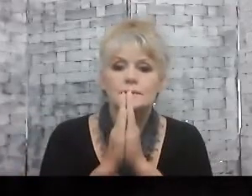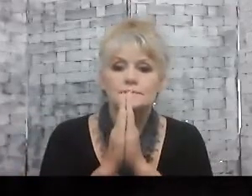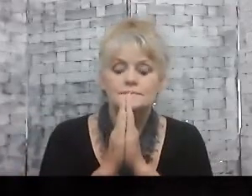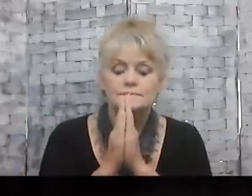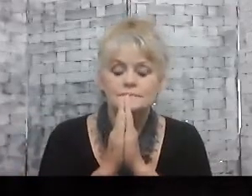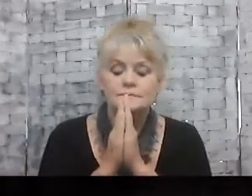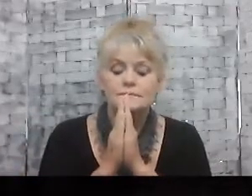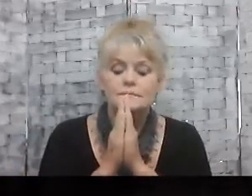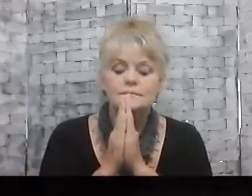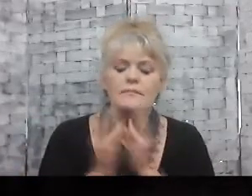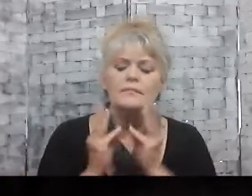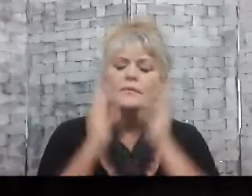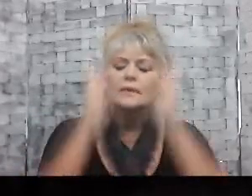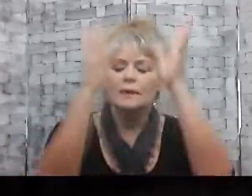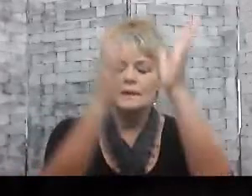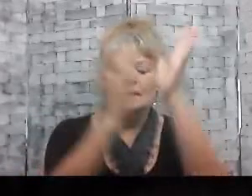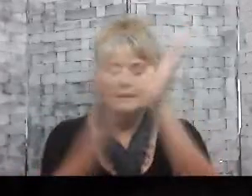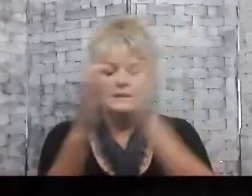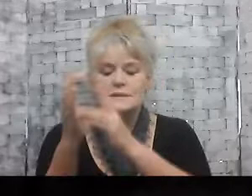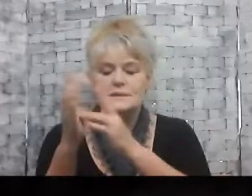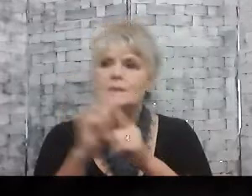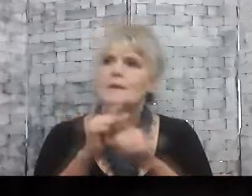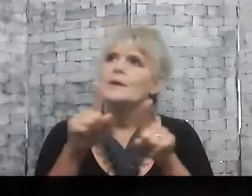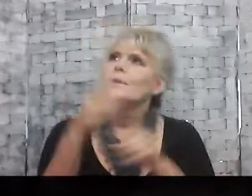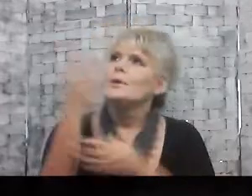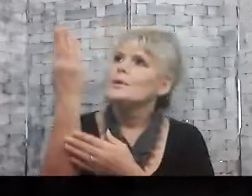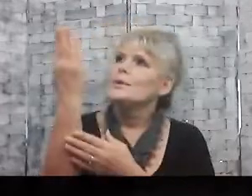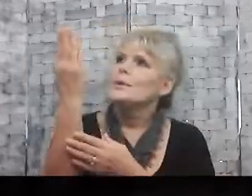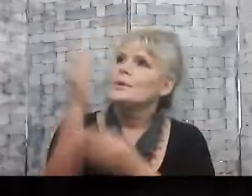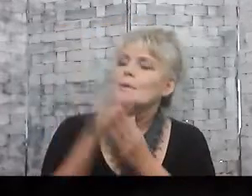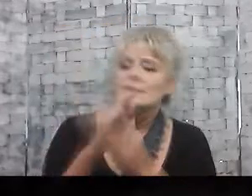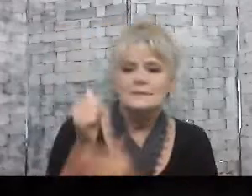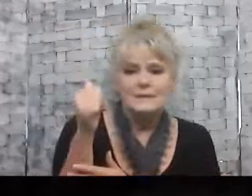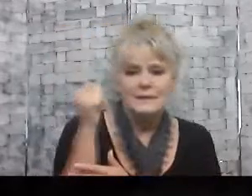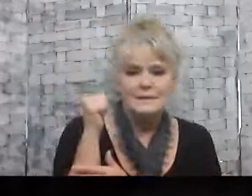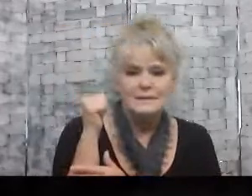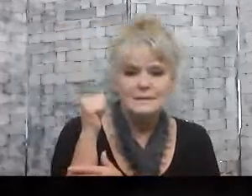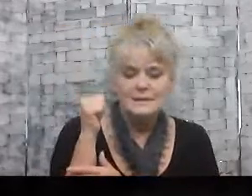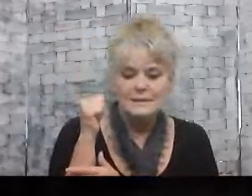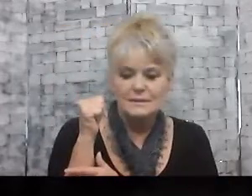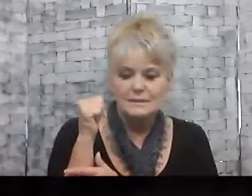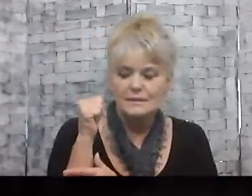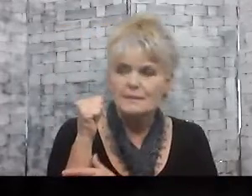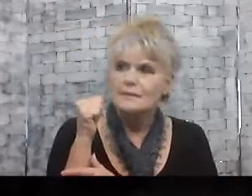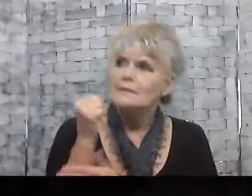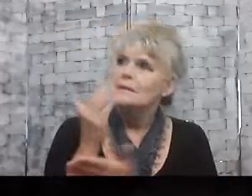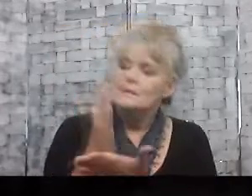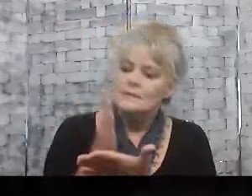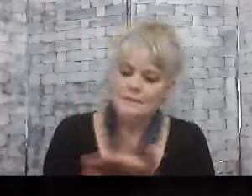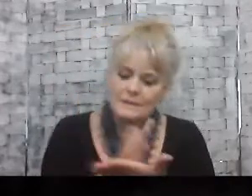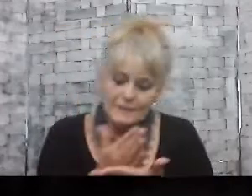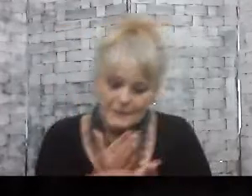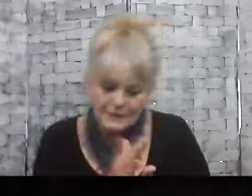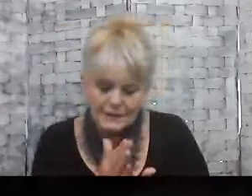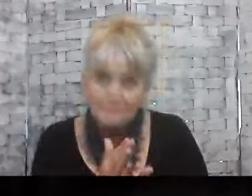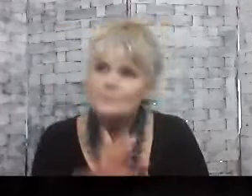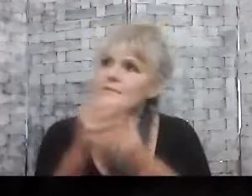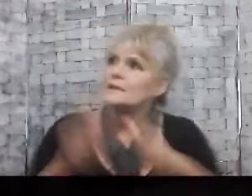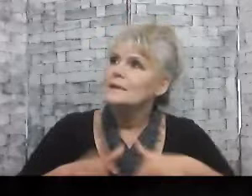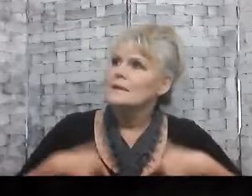Kom ons bid saam. Here Jesus, U is gister die deel van U